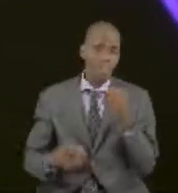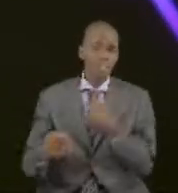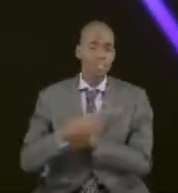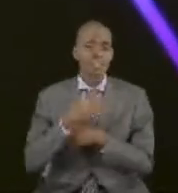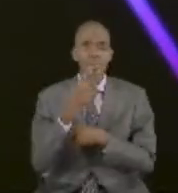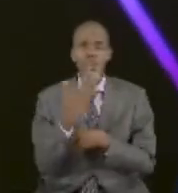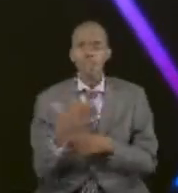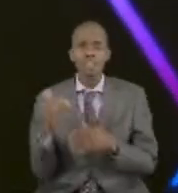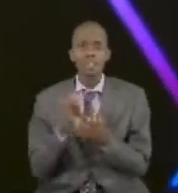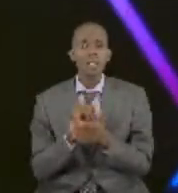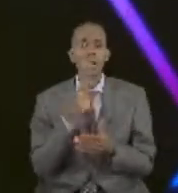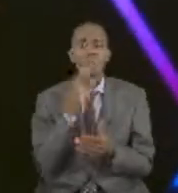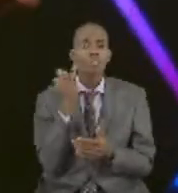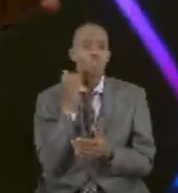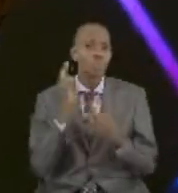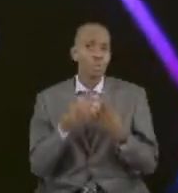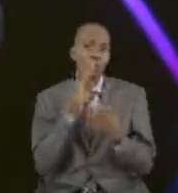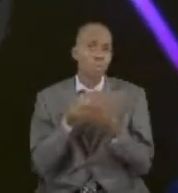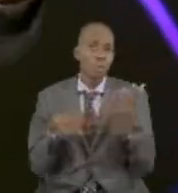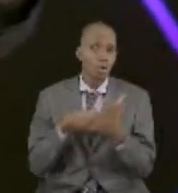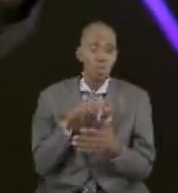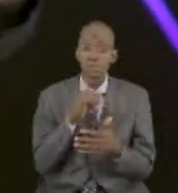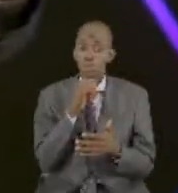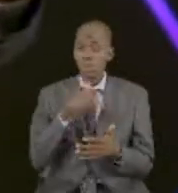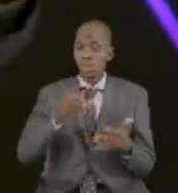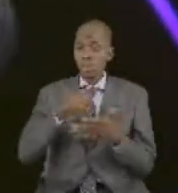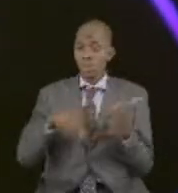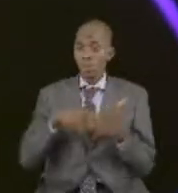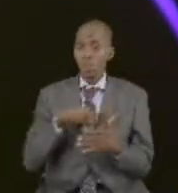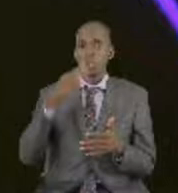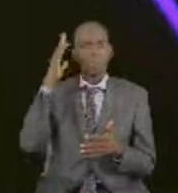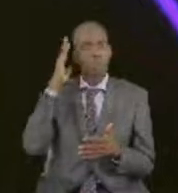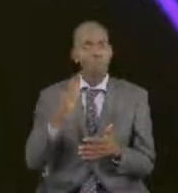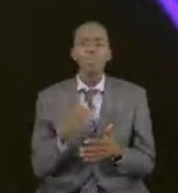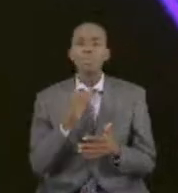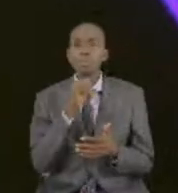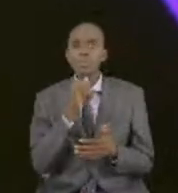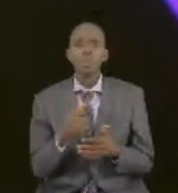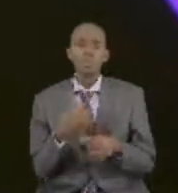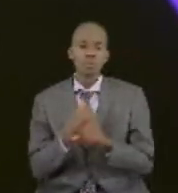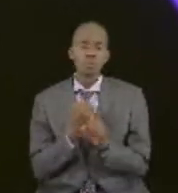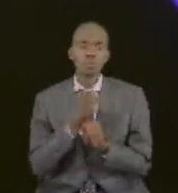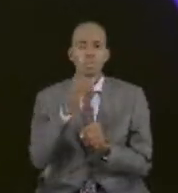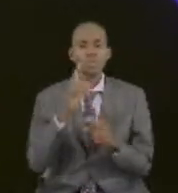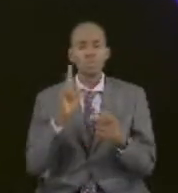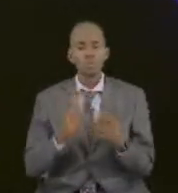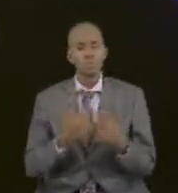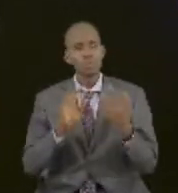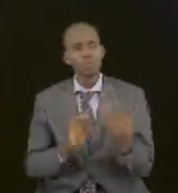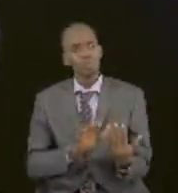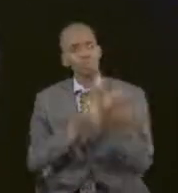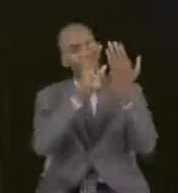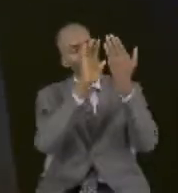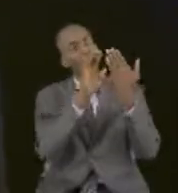qui aurait pu être corrigée, qui n'est maintenant pas corrigée, peut t'amener à faire face